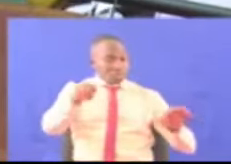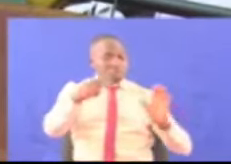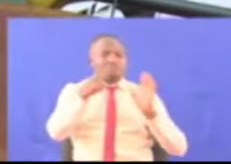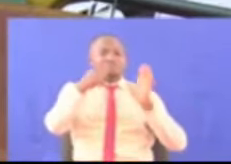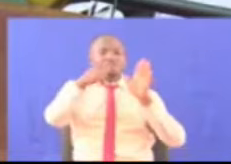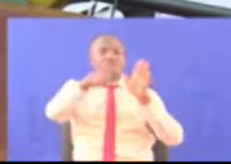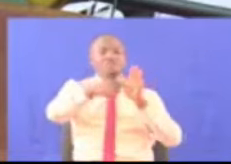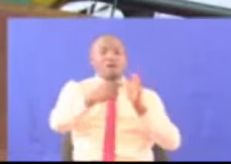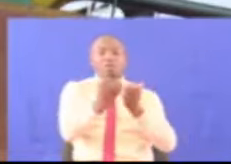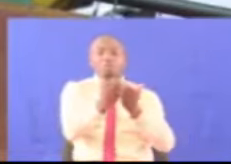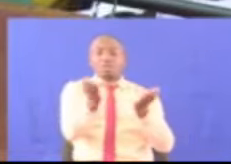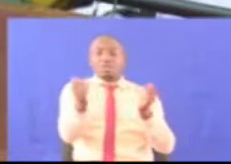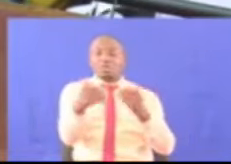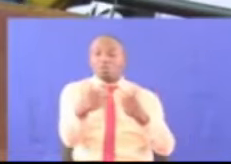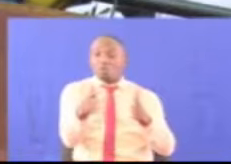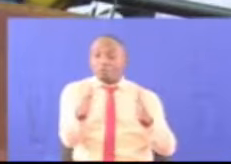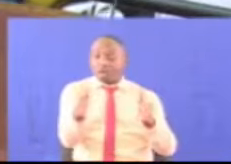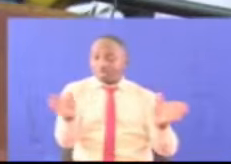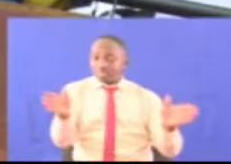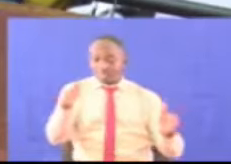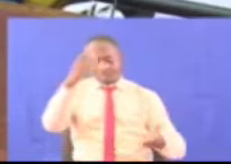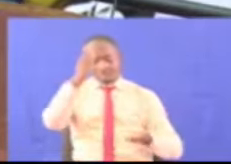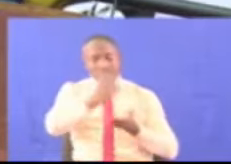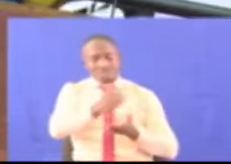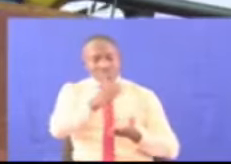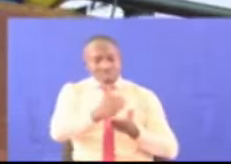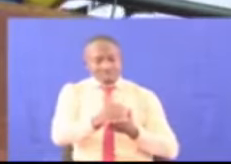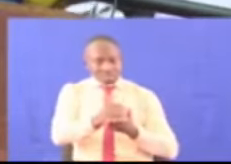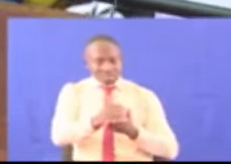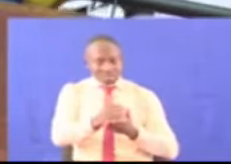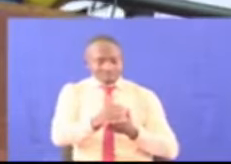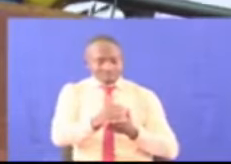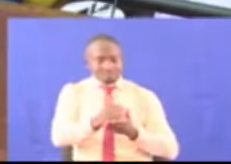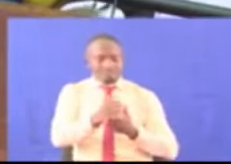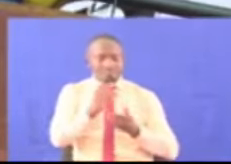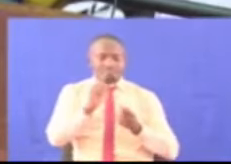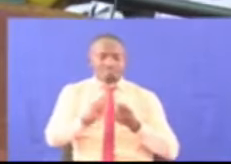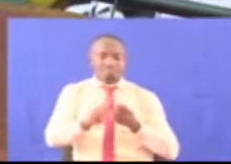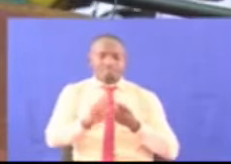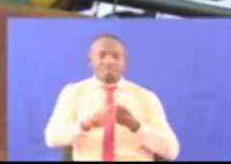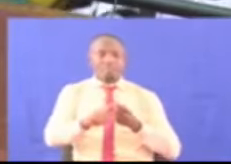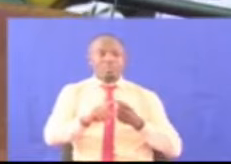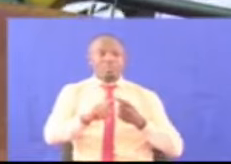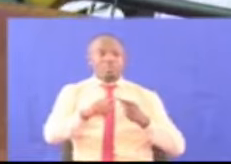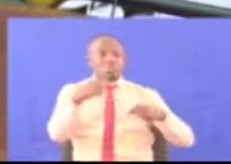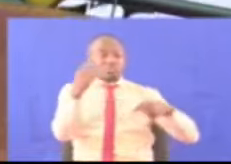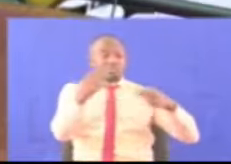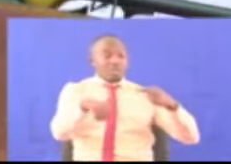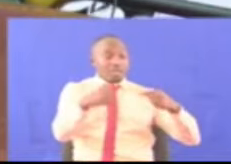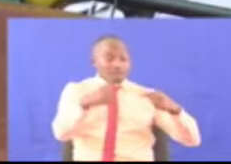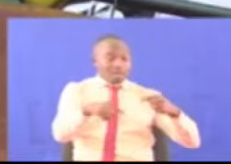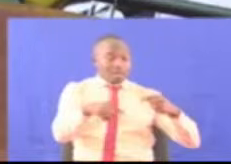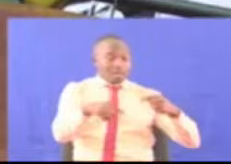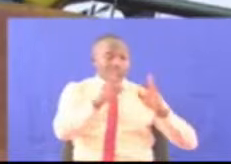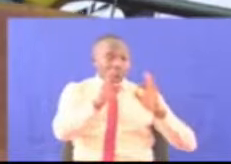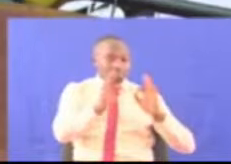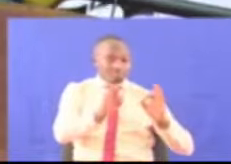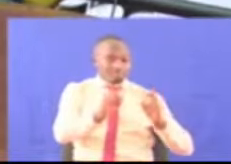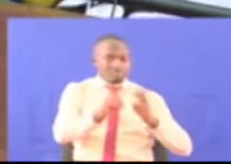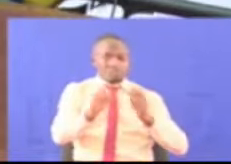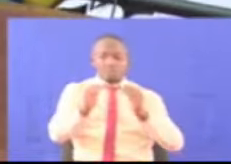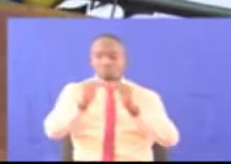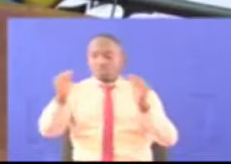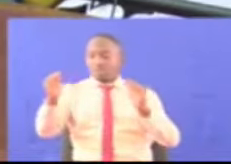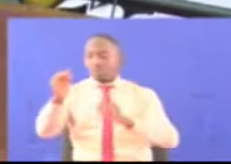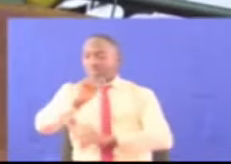kielelezo kingine cha wazi chenye kuthibitisha usahihi, na sio tu kwa sera na falsafa ya na usawa